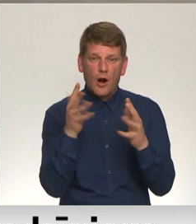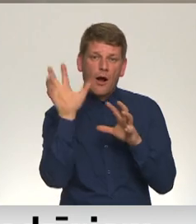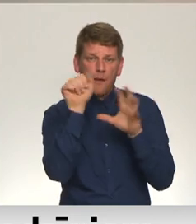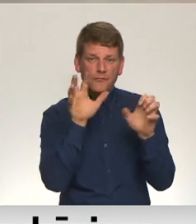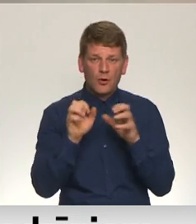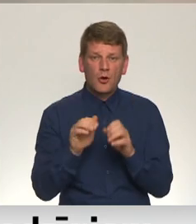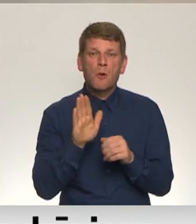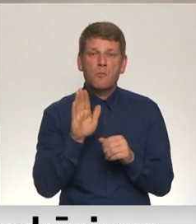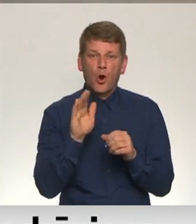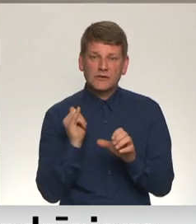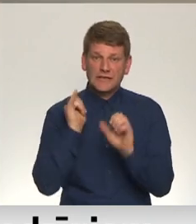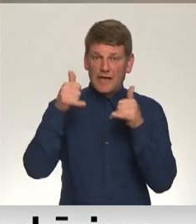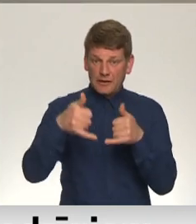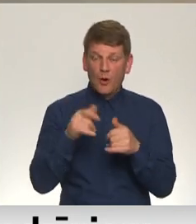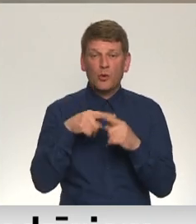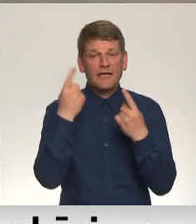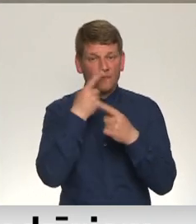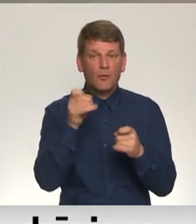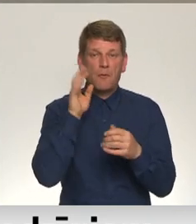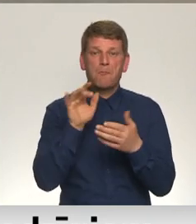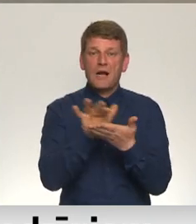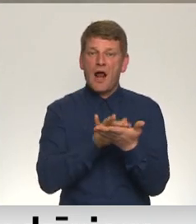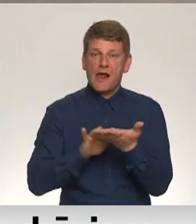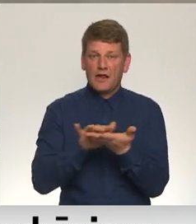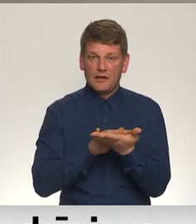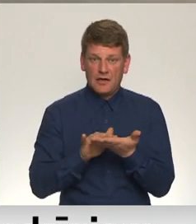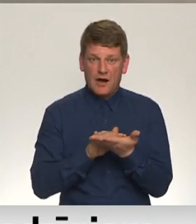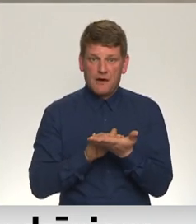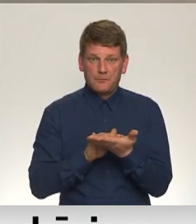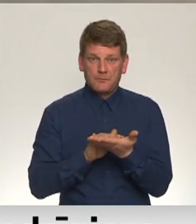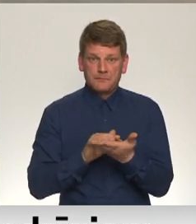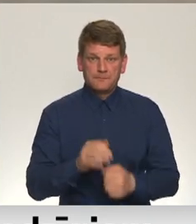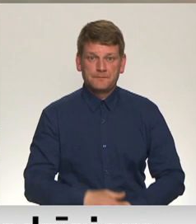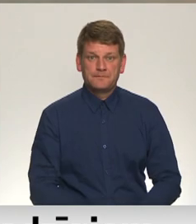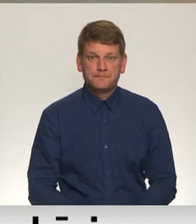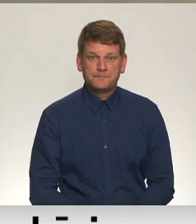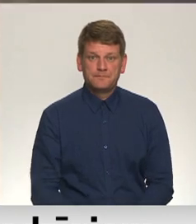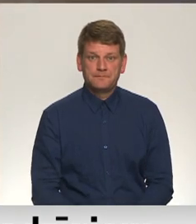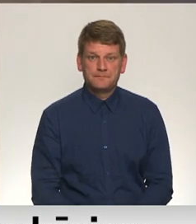aptaustāmu bronzas atlējumu un informāciju braila rakstā. Plašākā aizkīnas reportāžā.